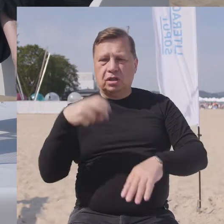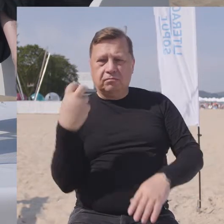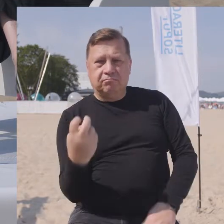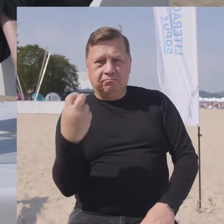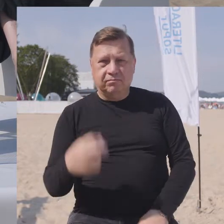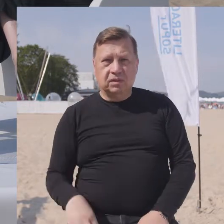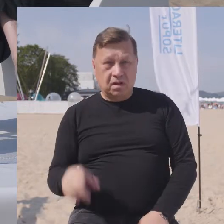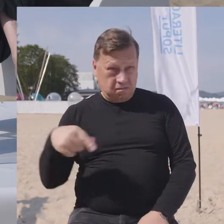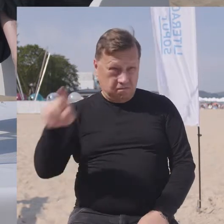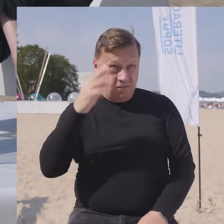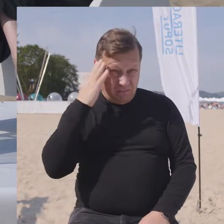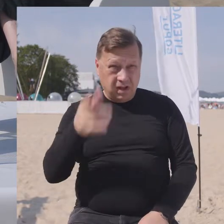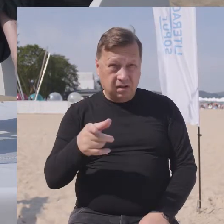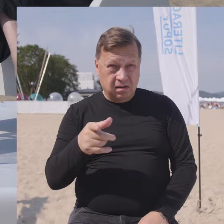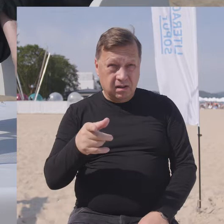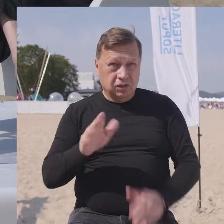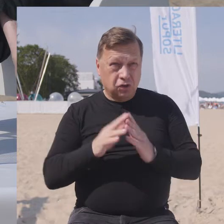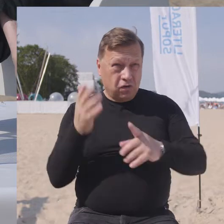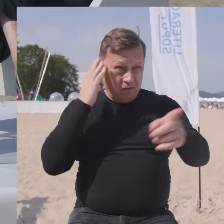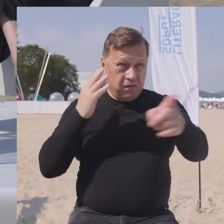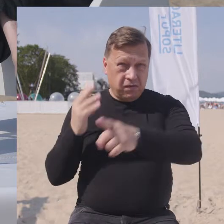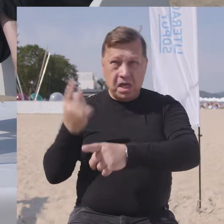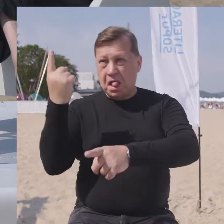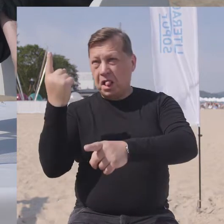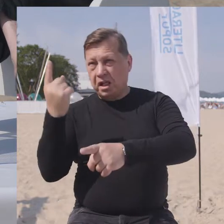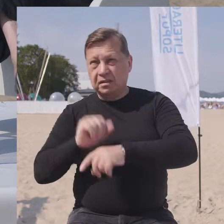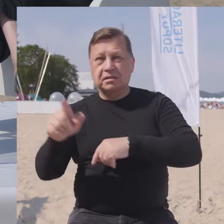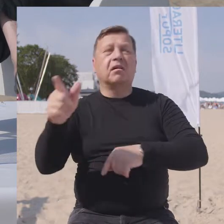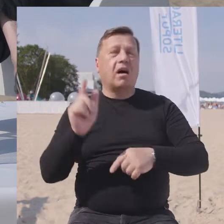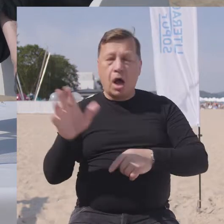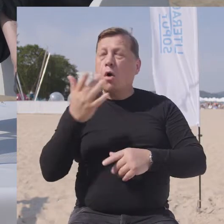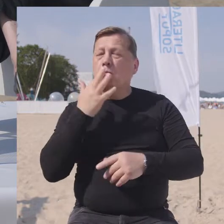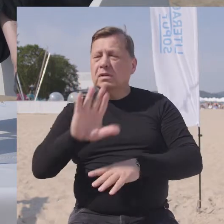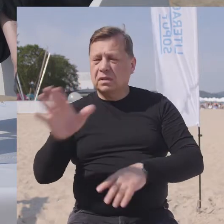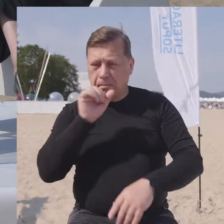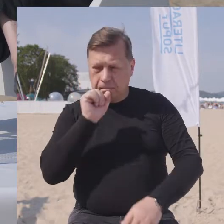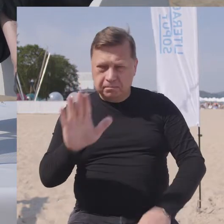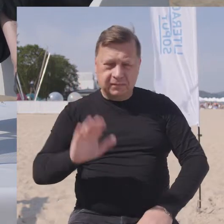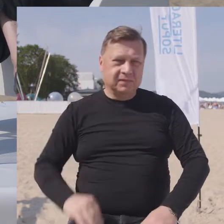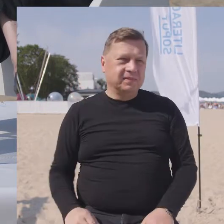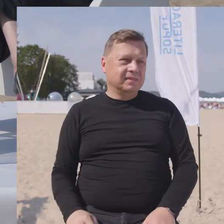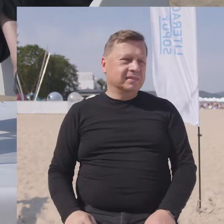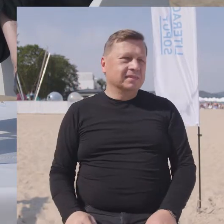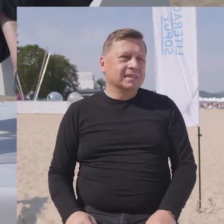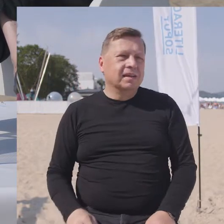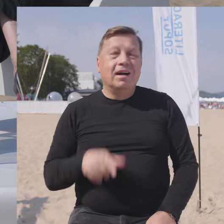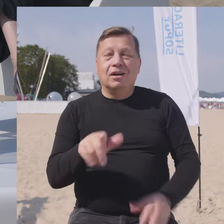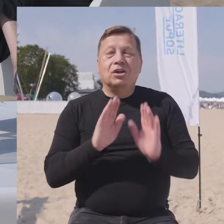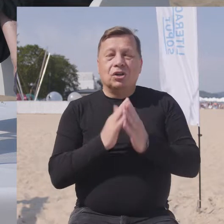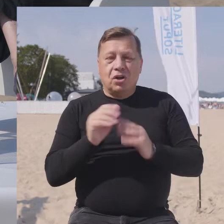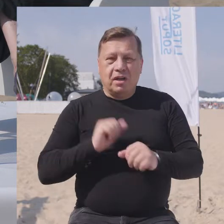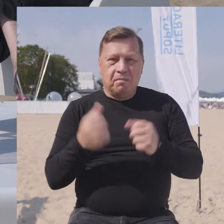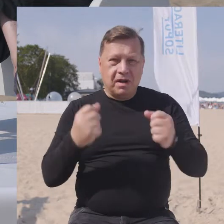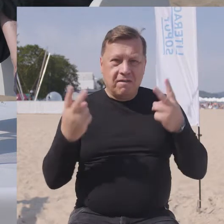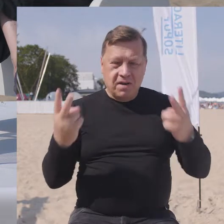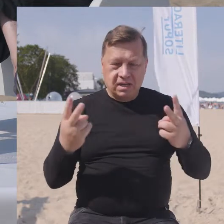jest przynajmniej jedna osoba. To proszę nie podpowiadać dzisiaj, bardzo proszę. Myślę o tej książce jako bardzo ważnej dla